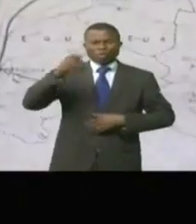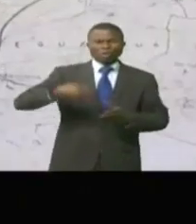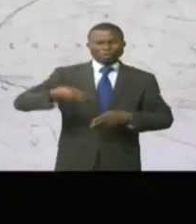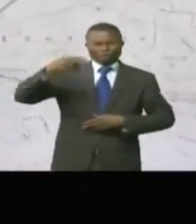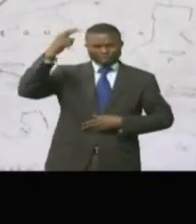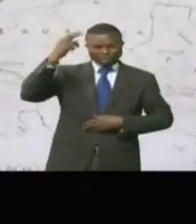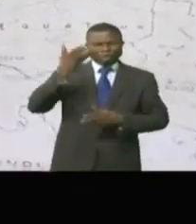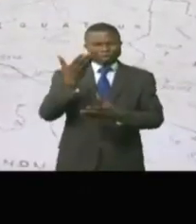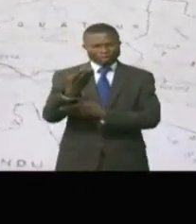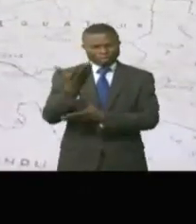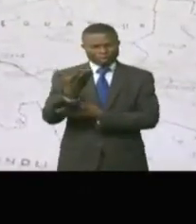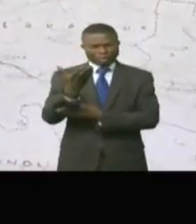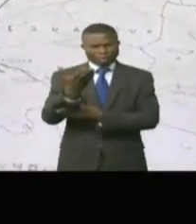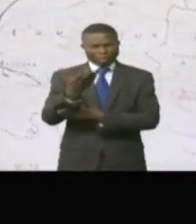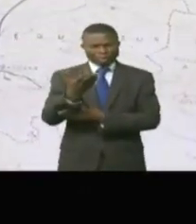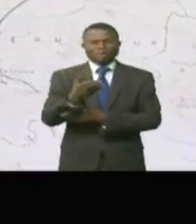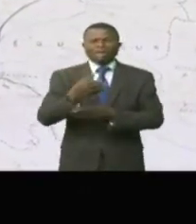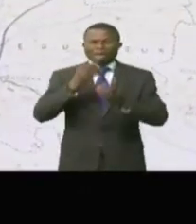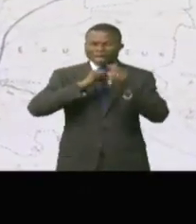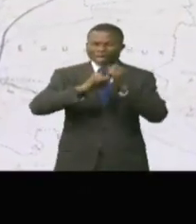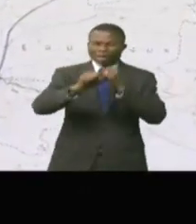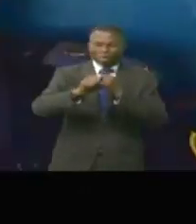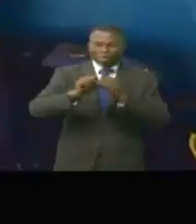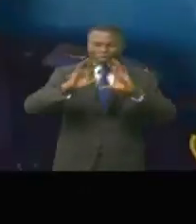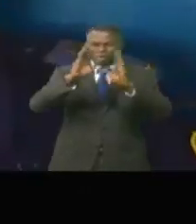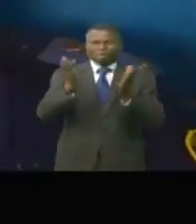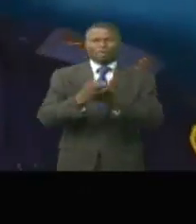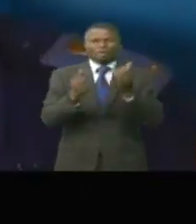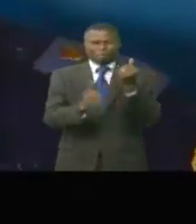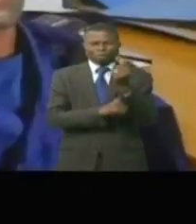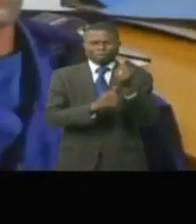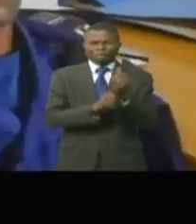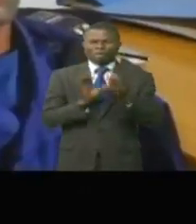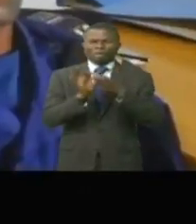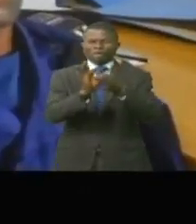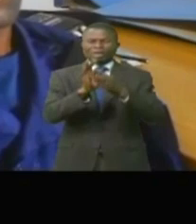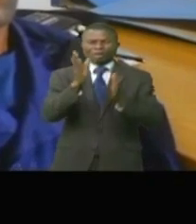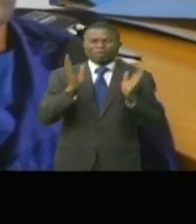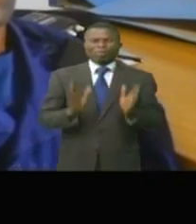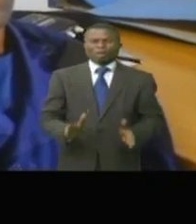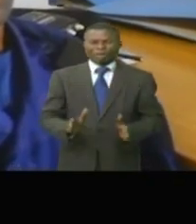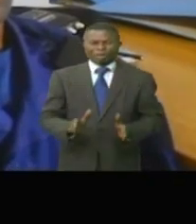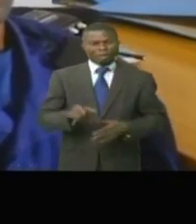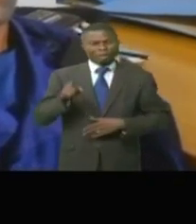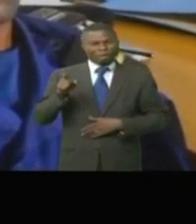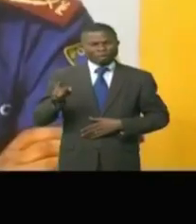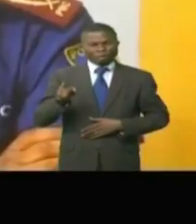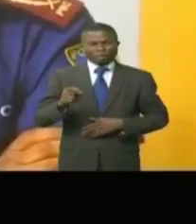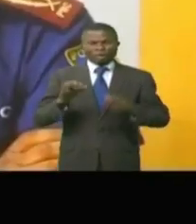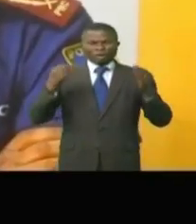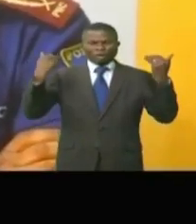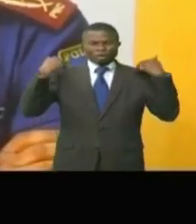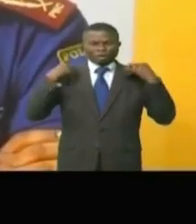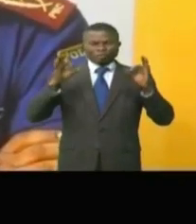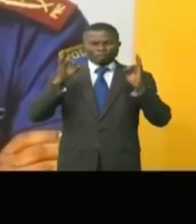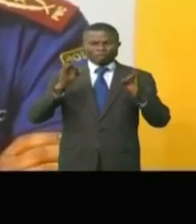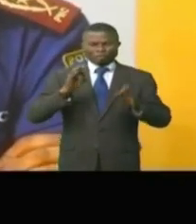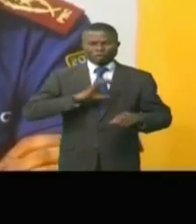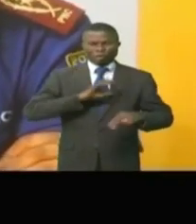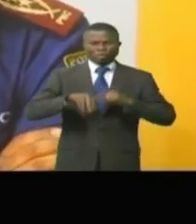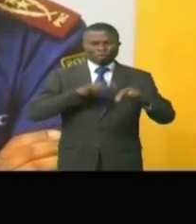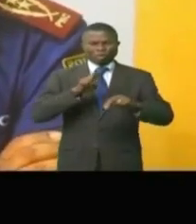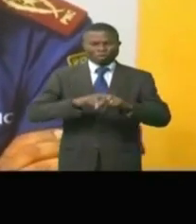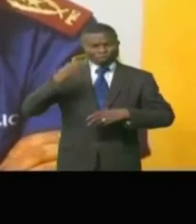a exhorté et conscientisé l'assistance à une collaboration parfaite. Pour sa part, le nouveau patron de la PNT